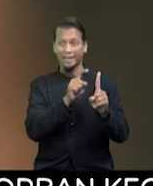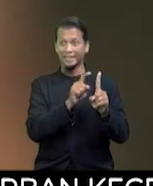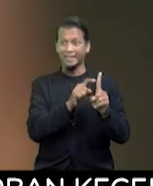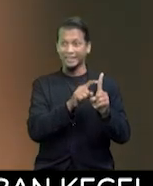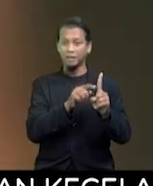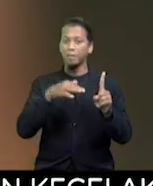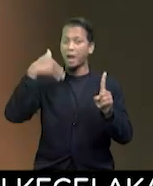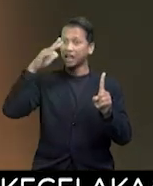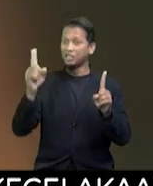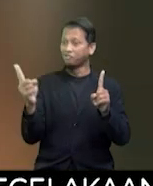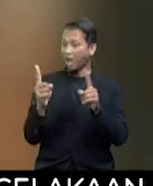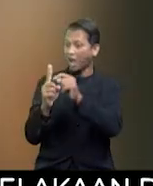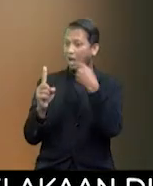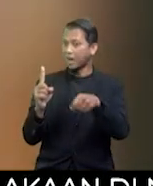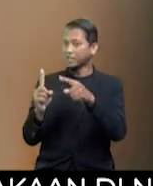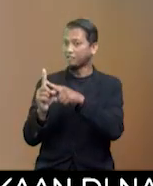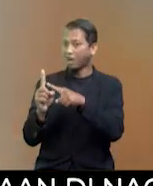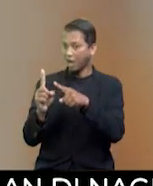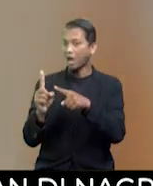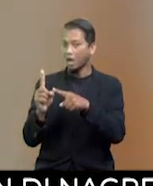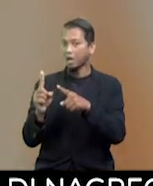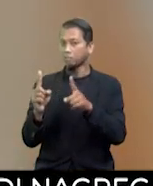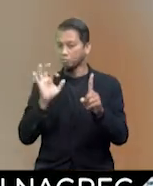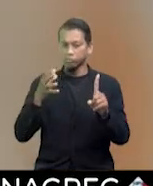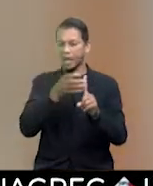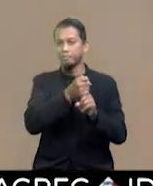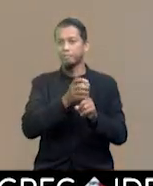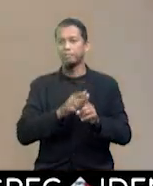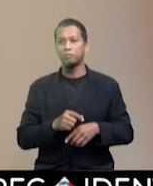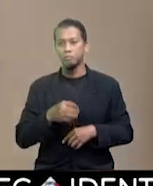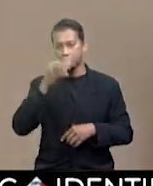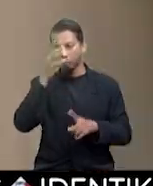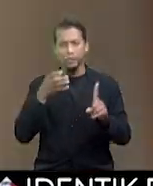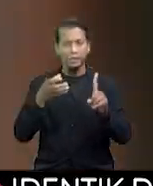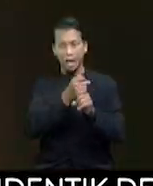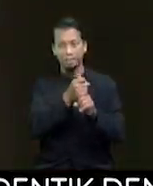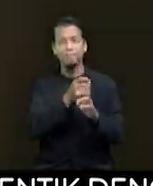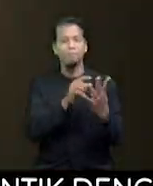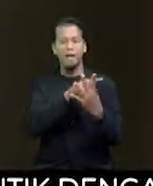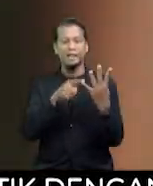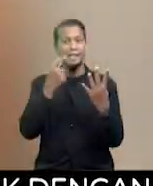Utara. Identitas pelaku diungkap polisi setelah memeriksa 4 saksi dan menyita kamera CCTV.